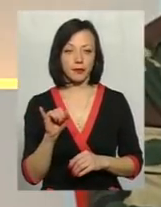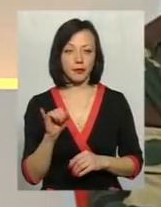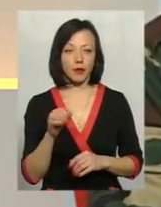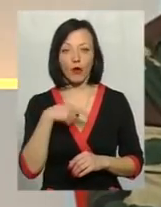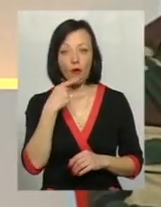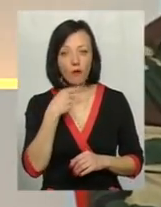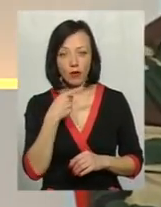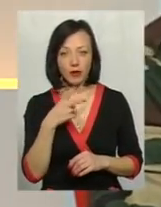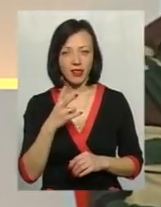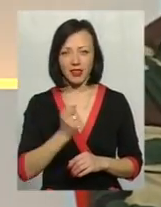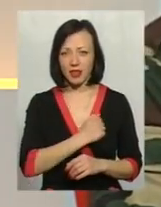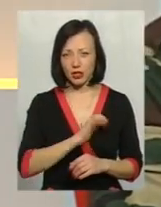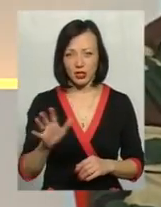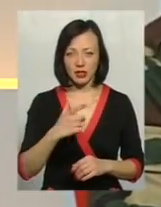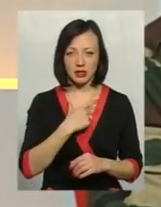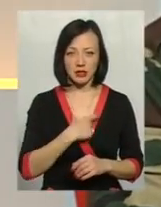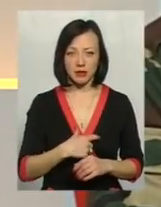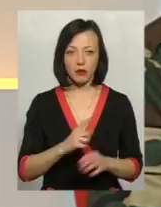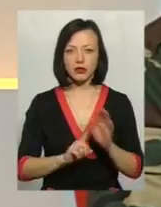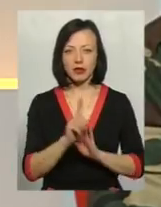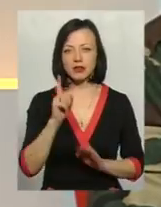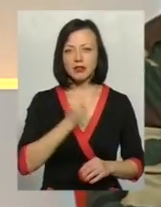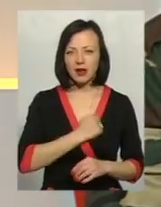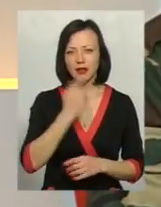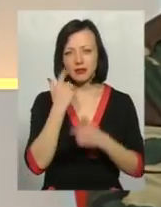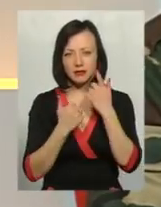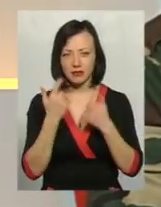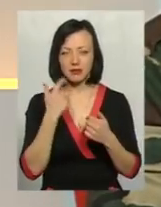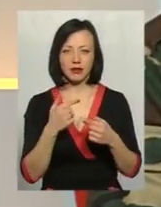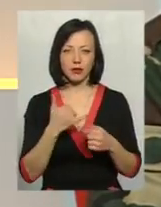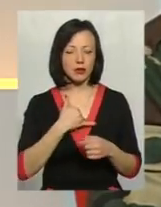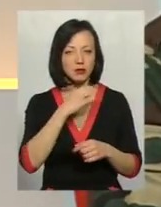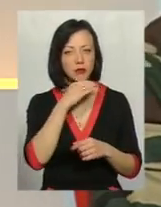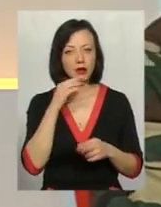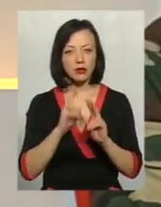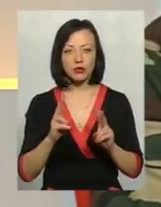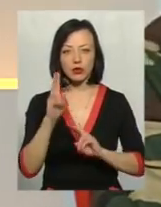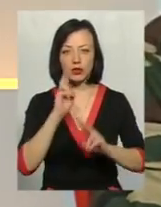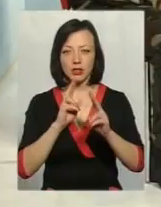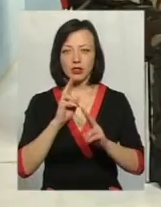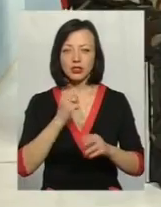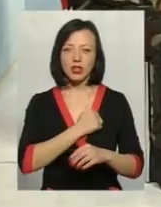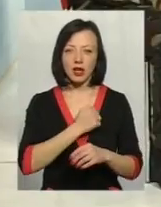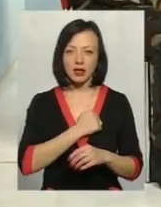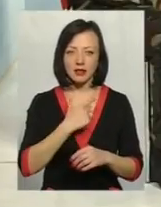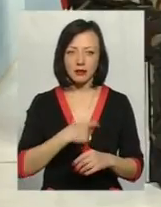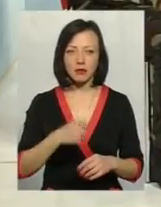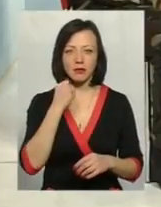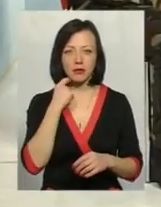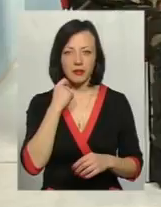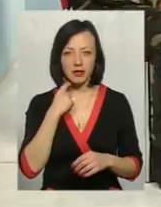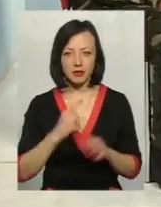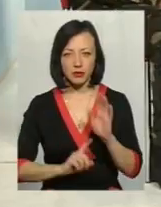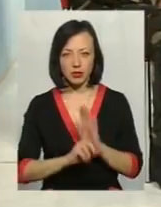говоримо, що не жалійте себе, тому що як почнеш жаліти, в нас багато хто жалів себе, починають і пити після